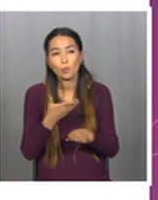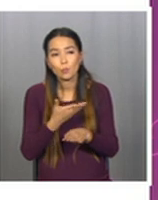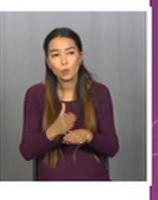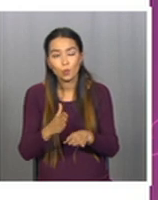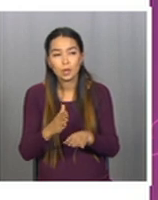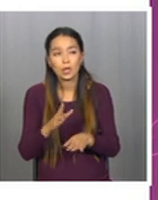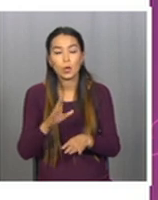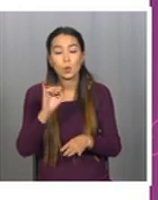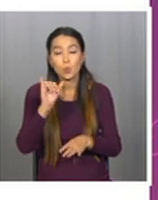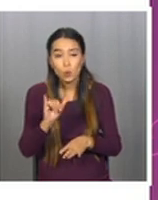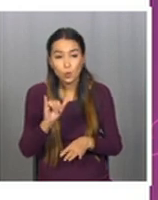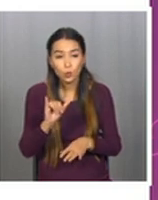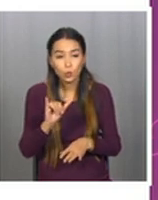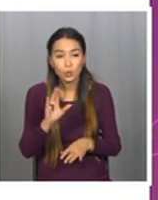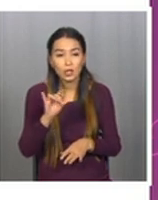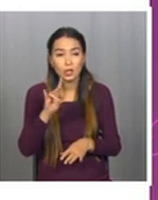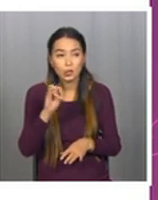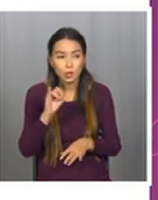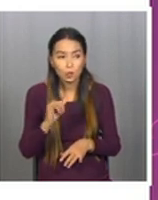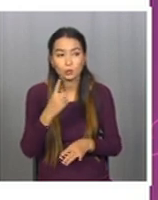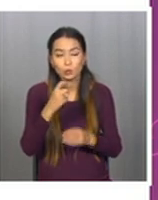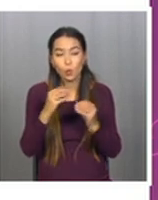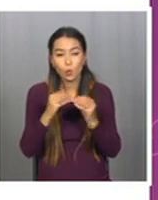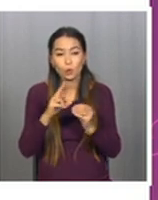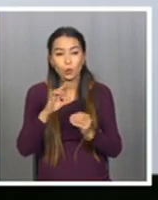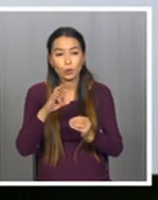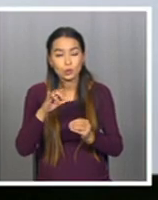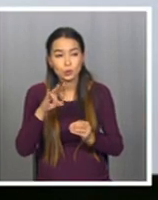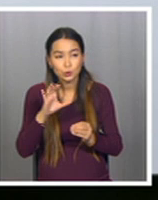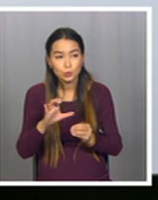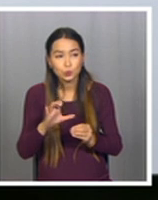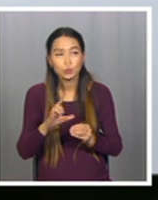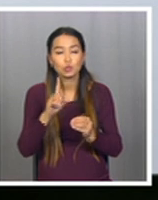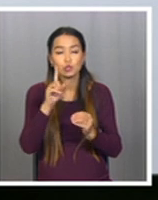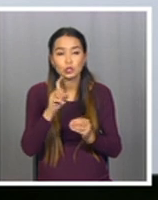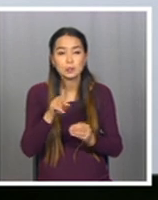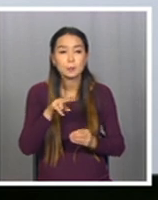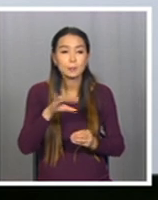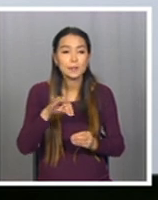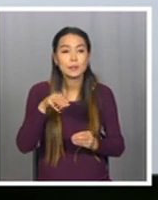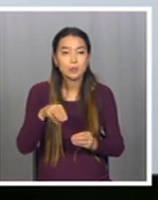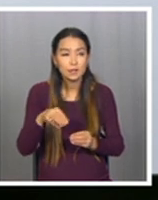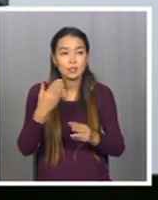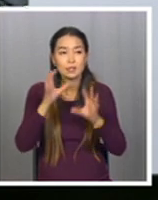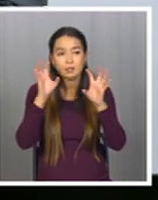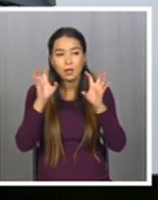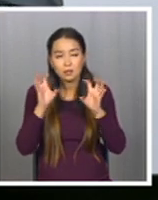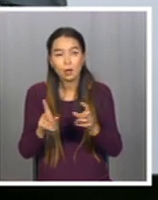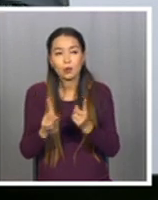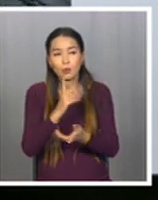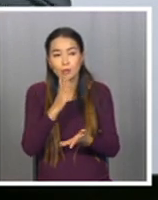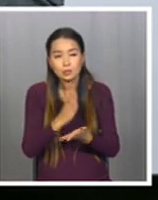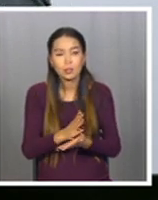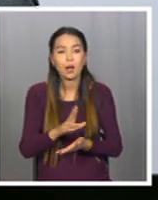У тең болады 110 косинус 100 питі заңдылығымен өзгереді. Кернеудің әсерлік мәні